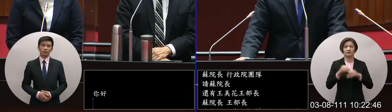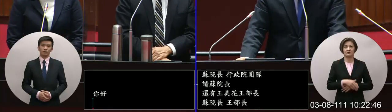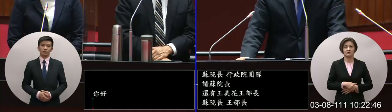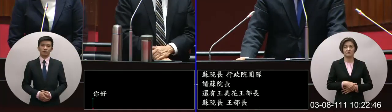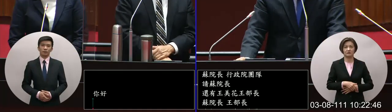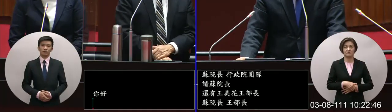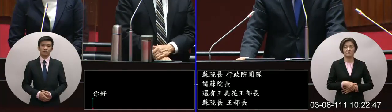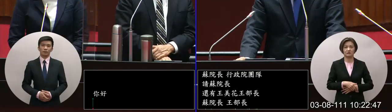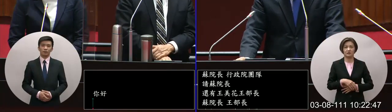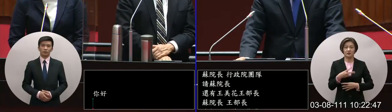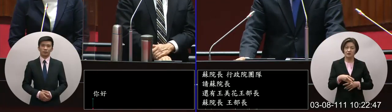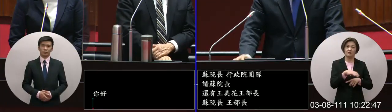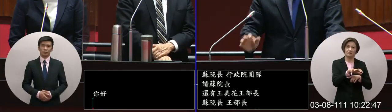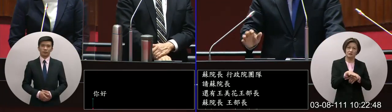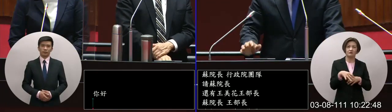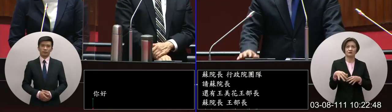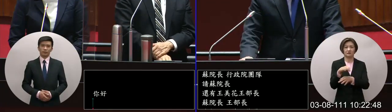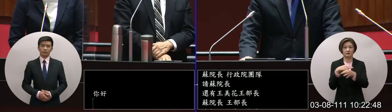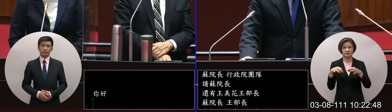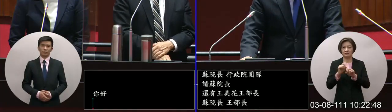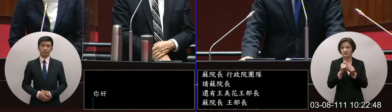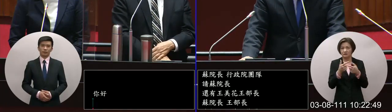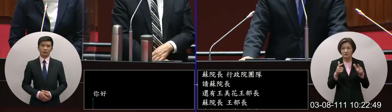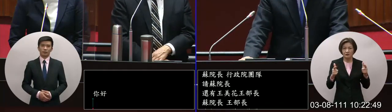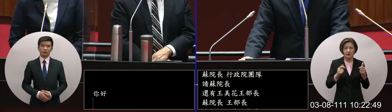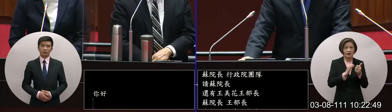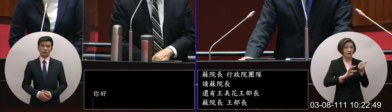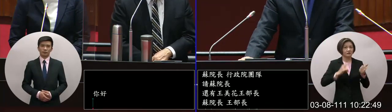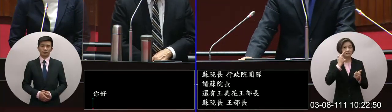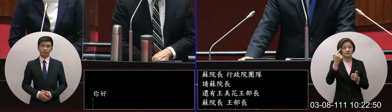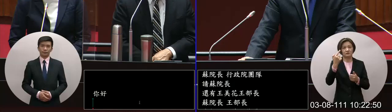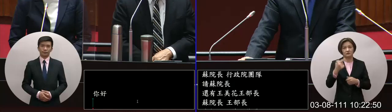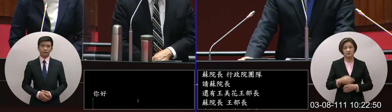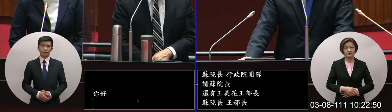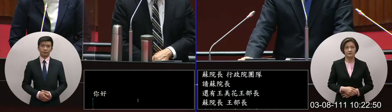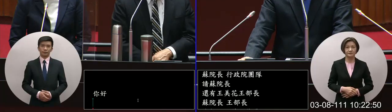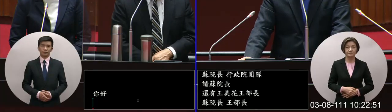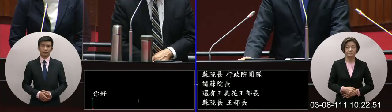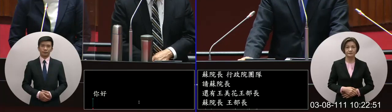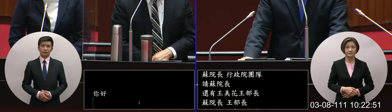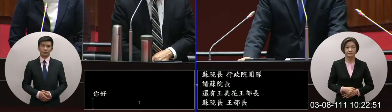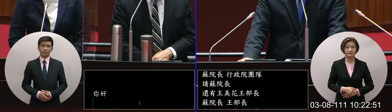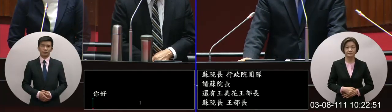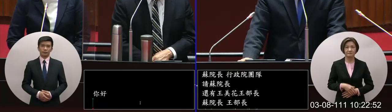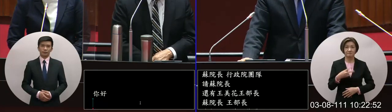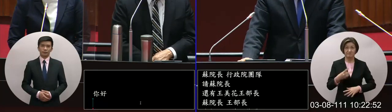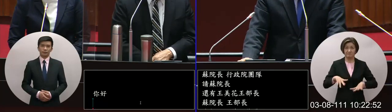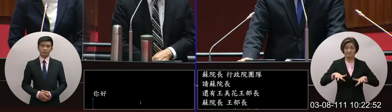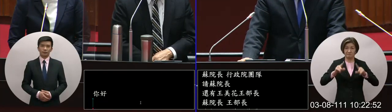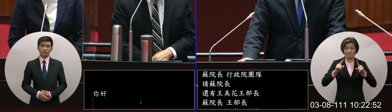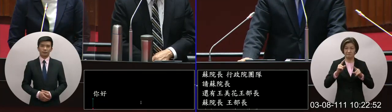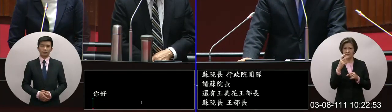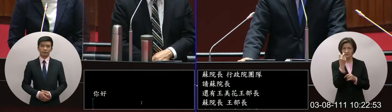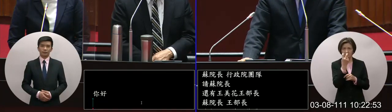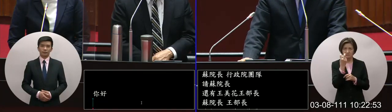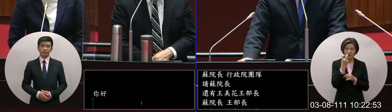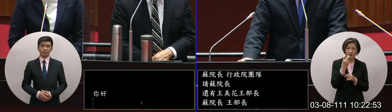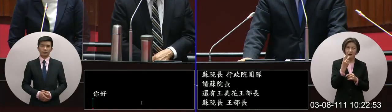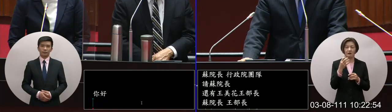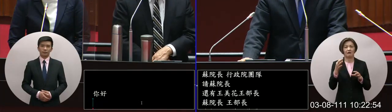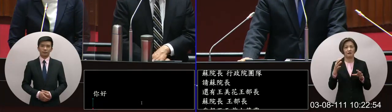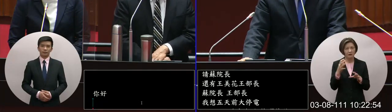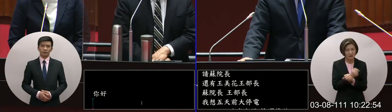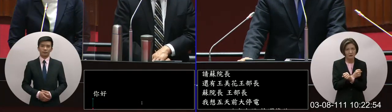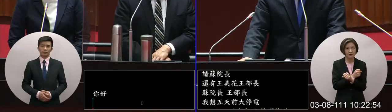工及各产业啊，都受到很严重的影响。那当然初步的这个损失